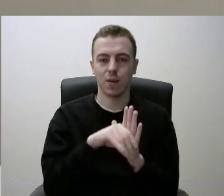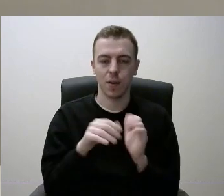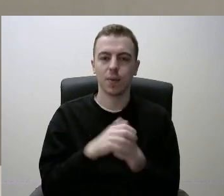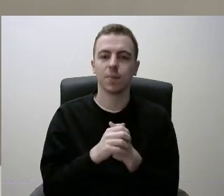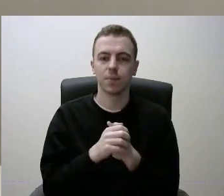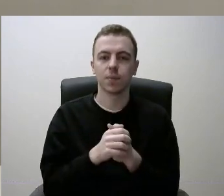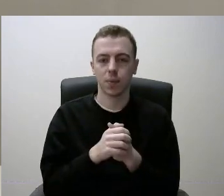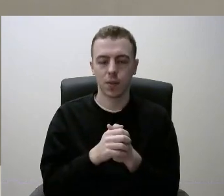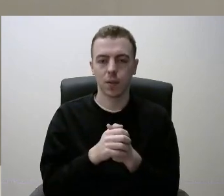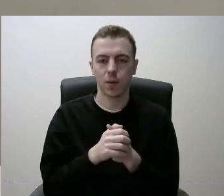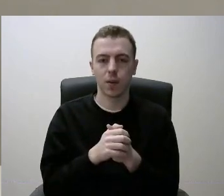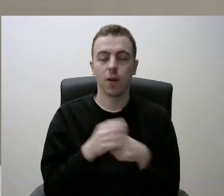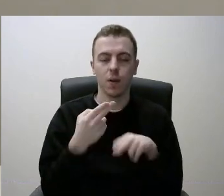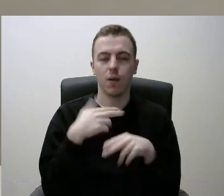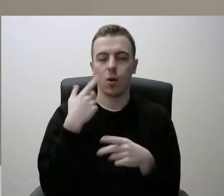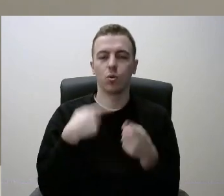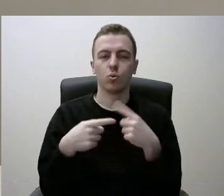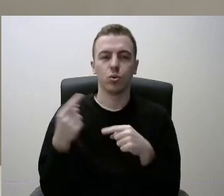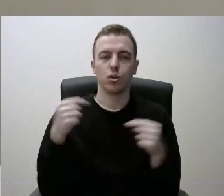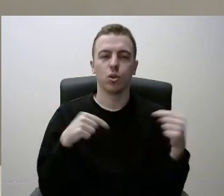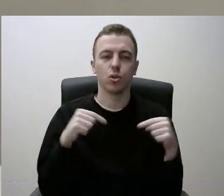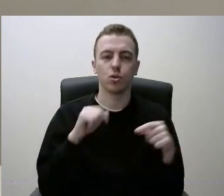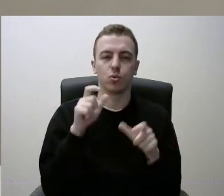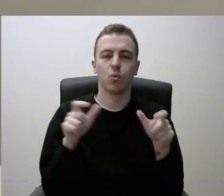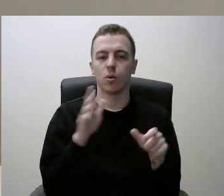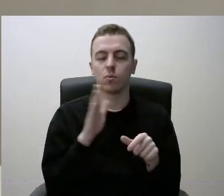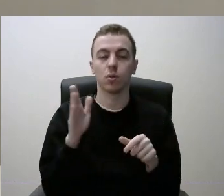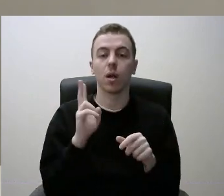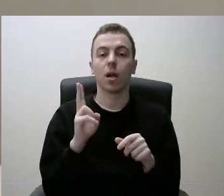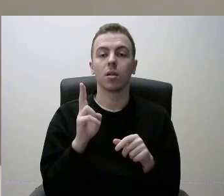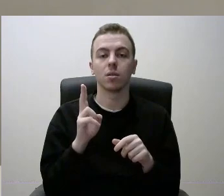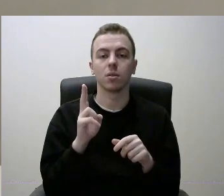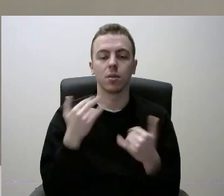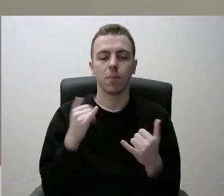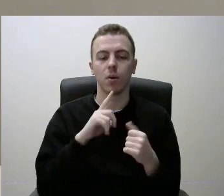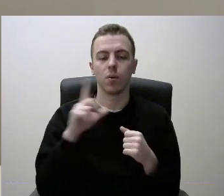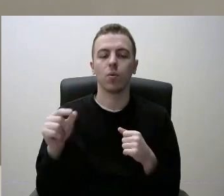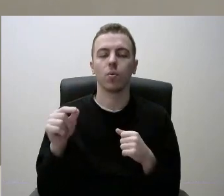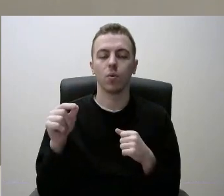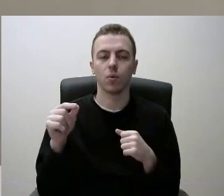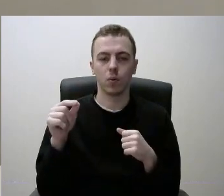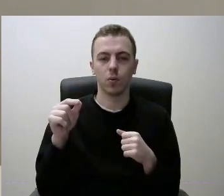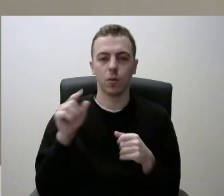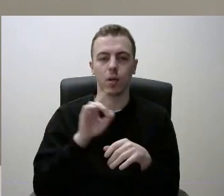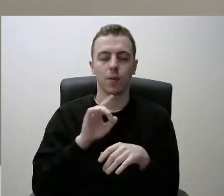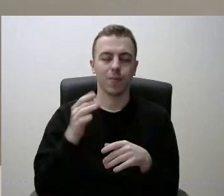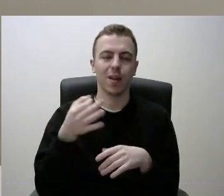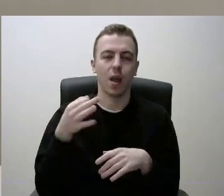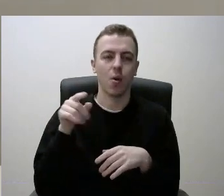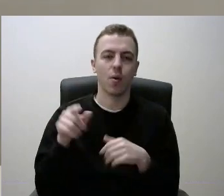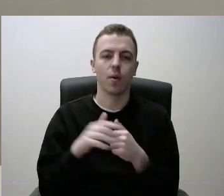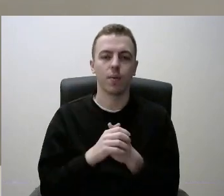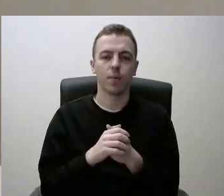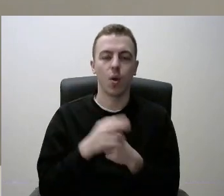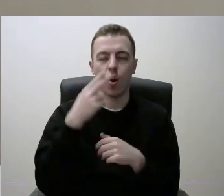tam, kad susigražintume tuos žmonės, kurie šiandien dienai gyvena Klaipėdos rajone. Lietuvos, būtent nacionaliniu